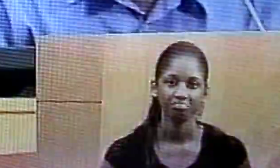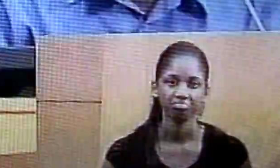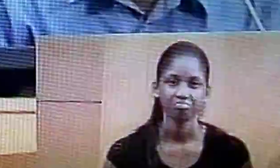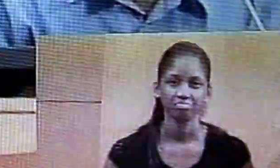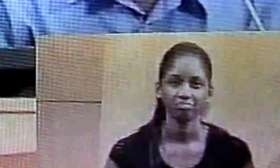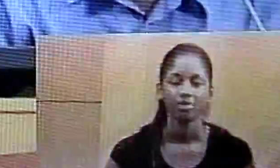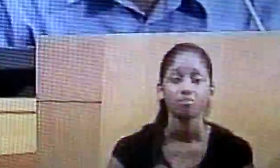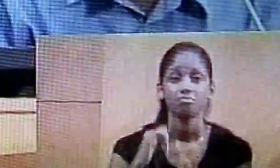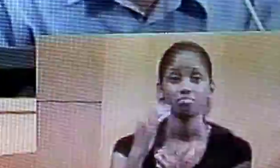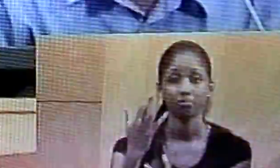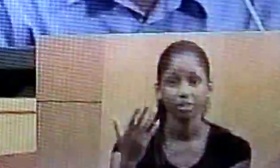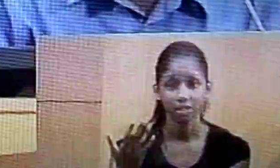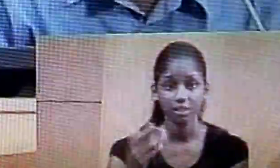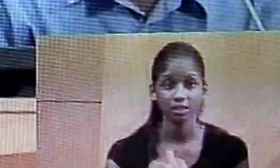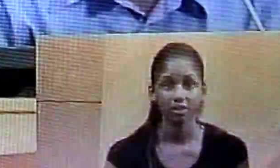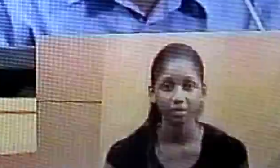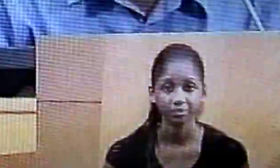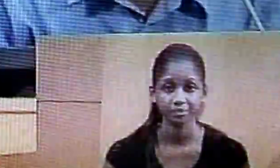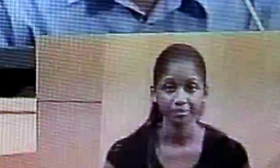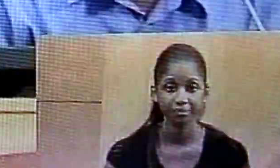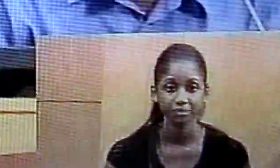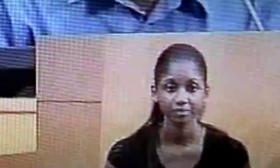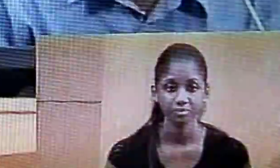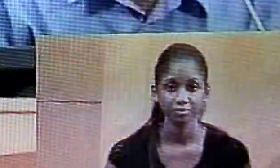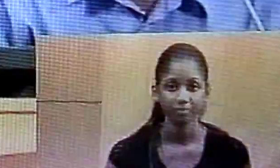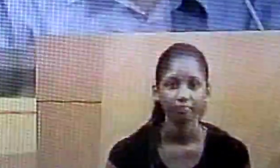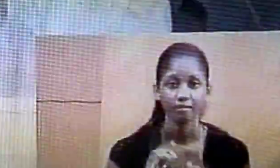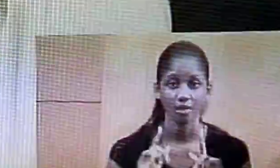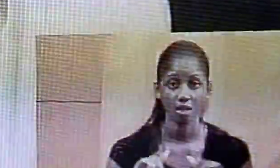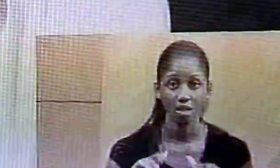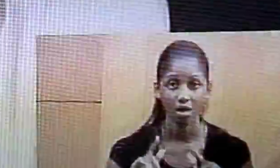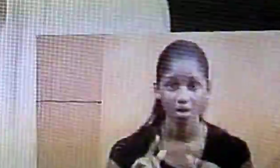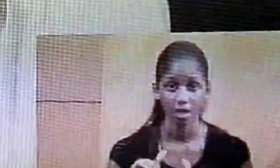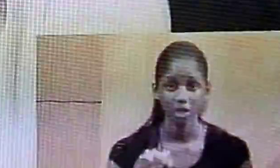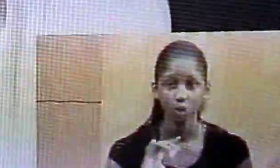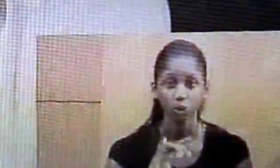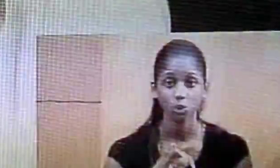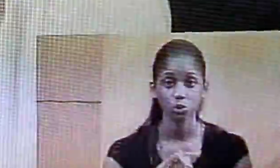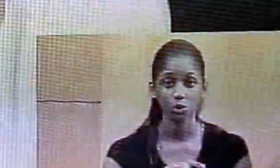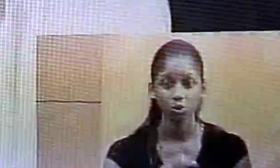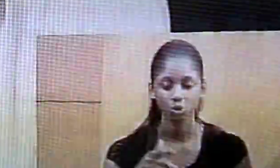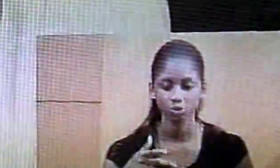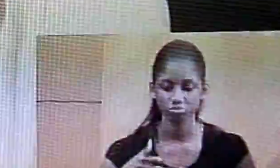La Martinique est entrée dans une phase